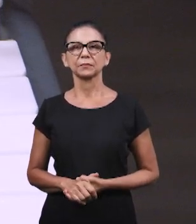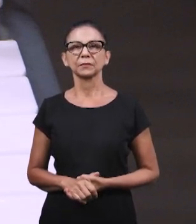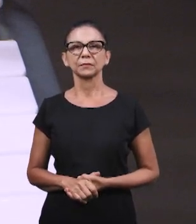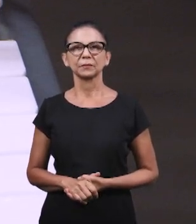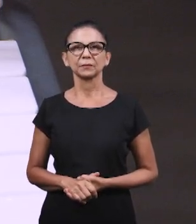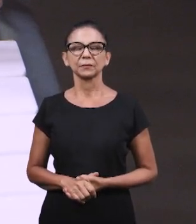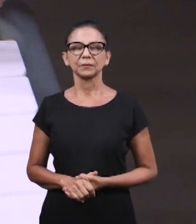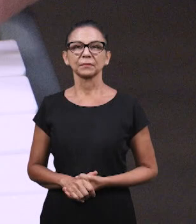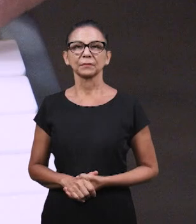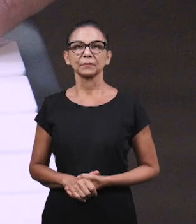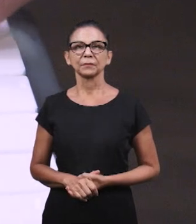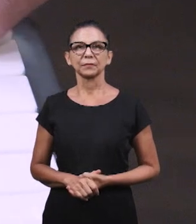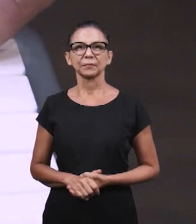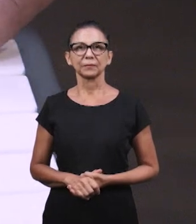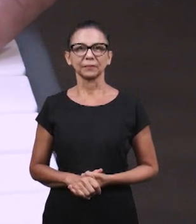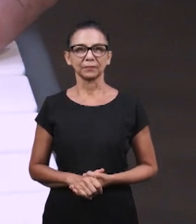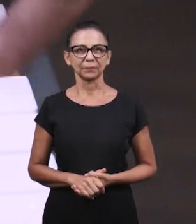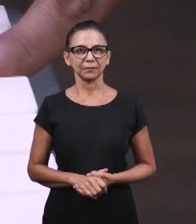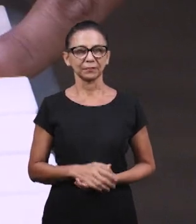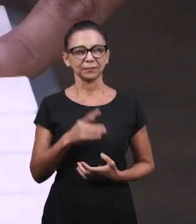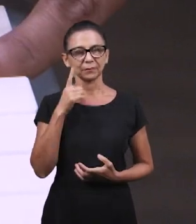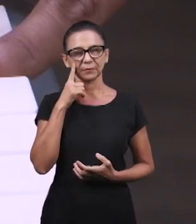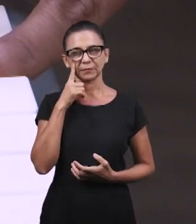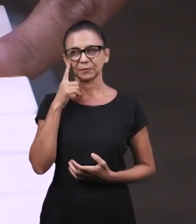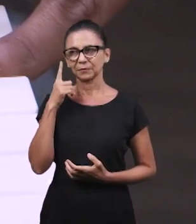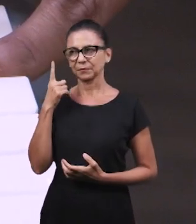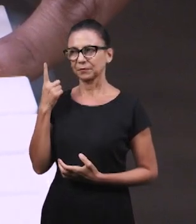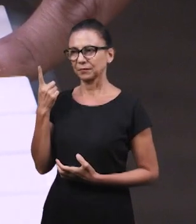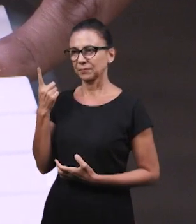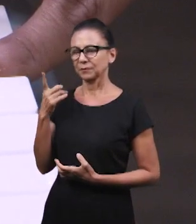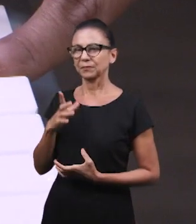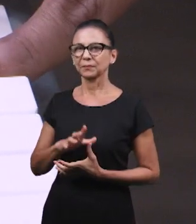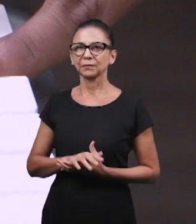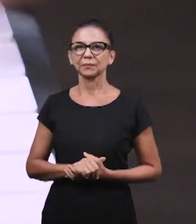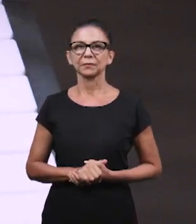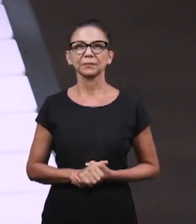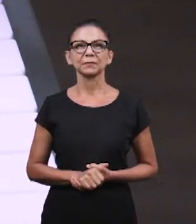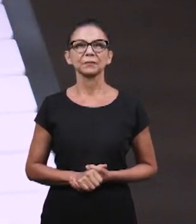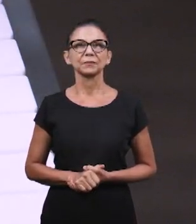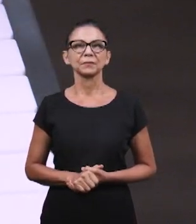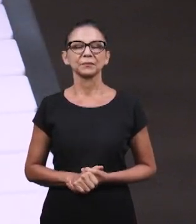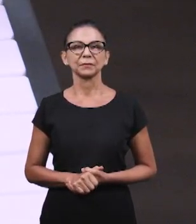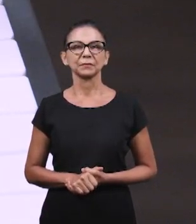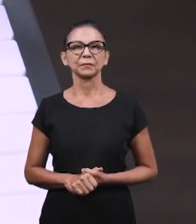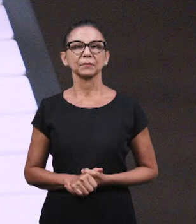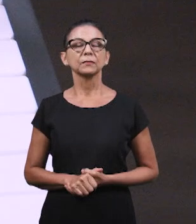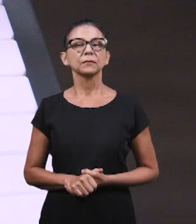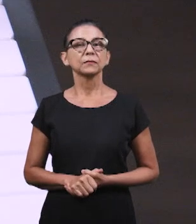GM, DM,